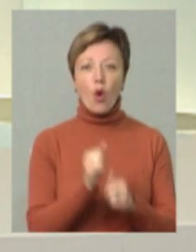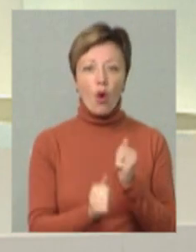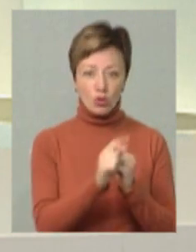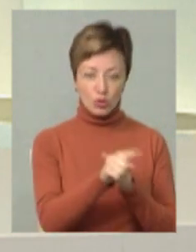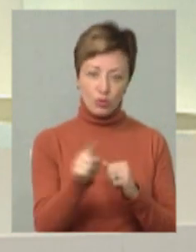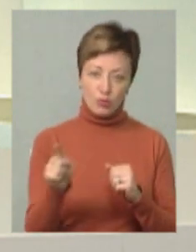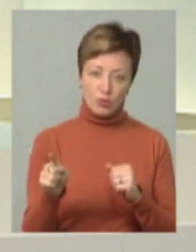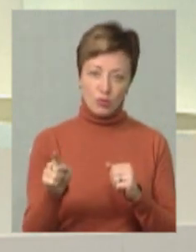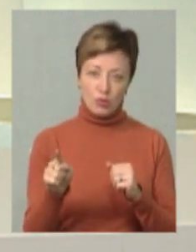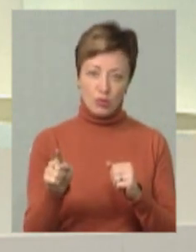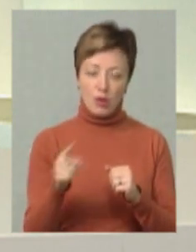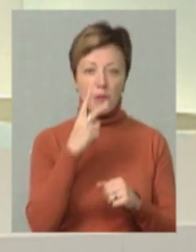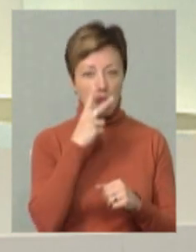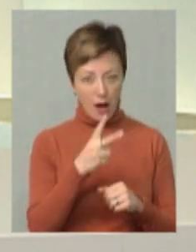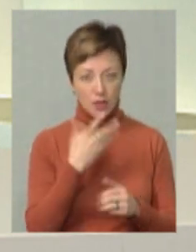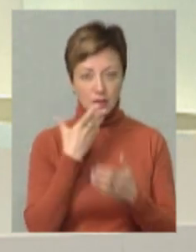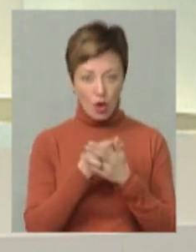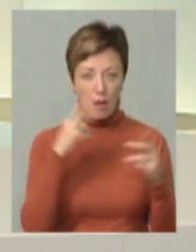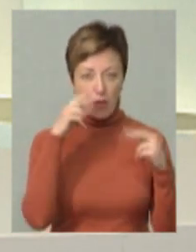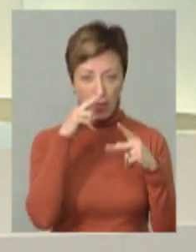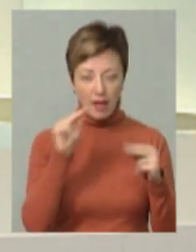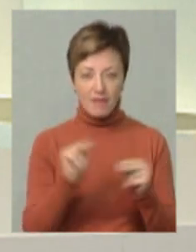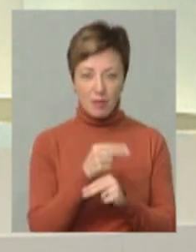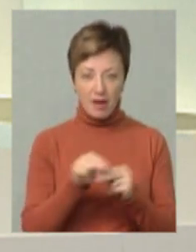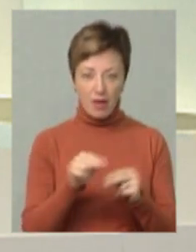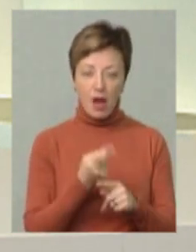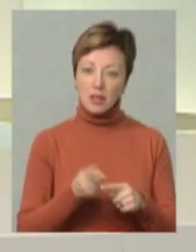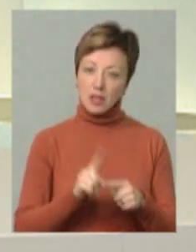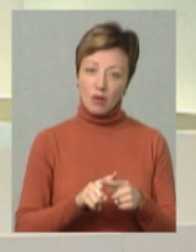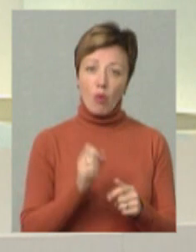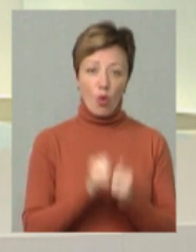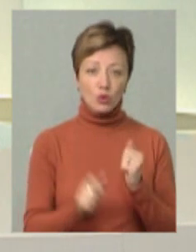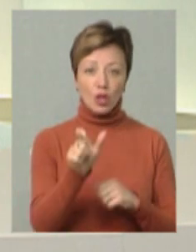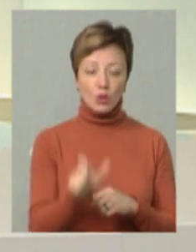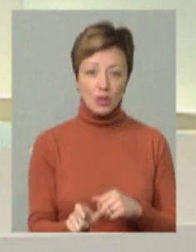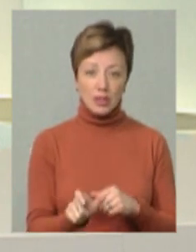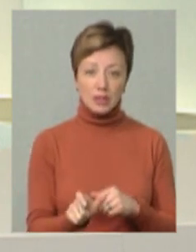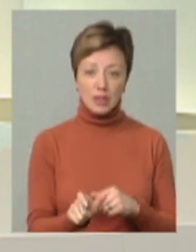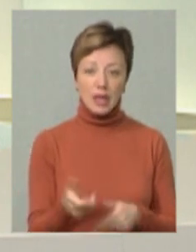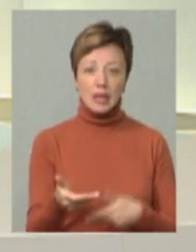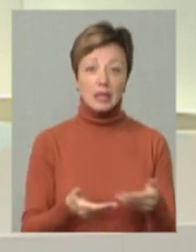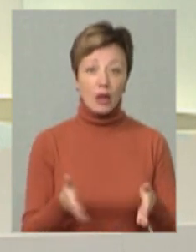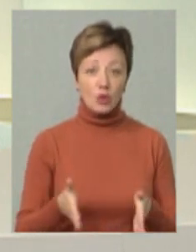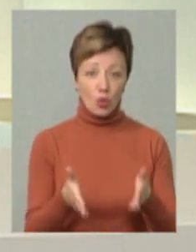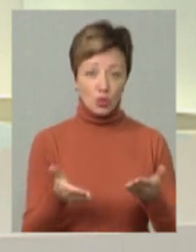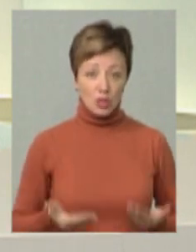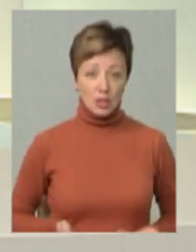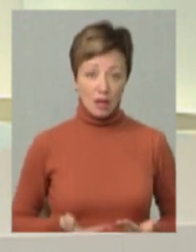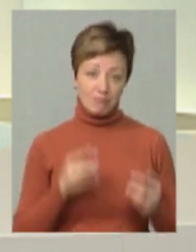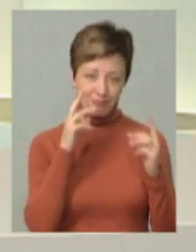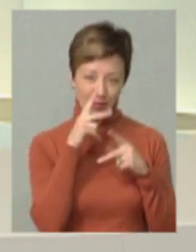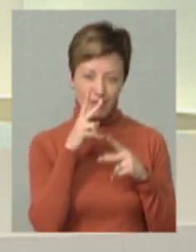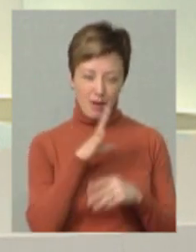кожному бачити свої помилки, виправляти їх, бо кожна людина йде земною дорогою і